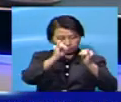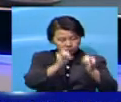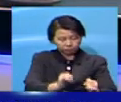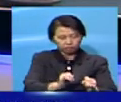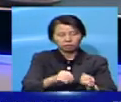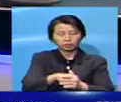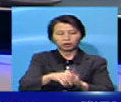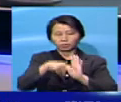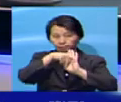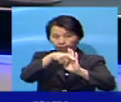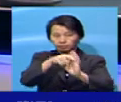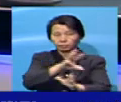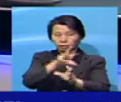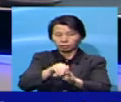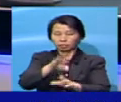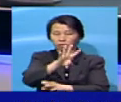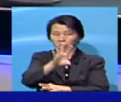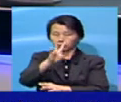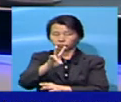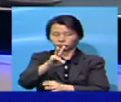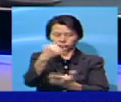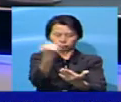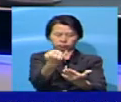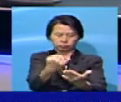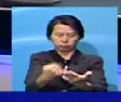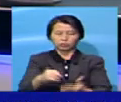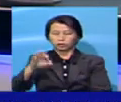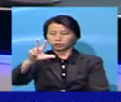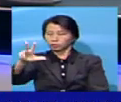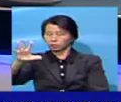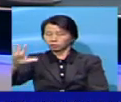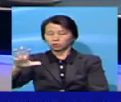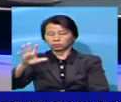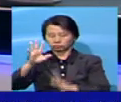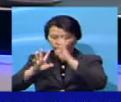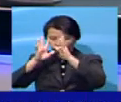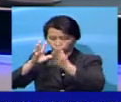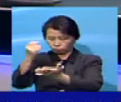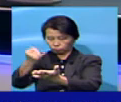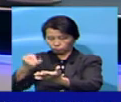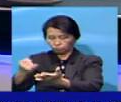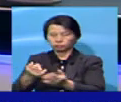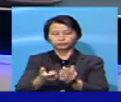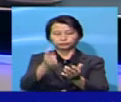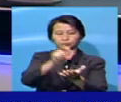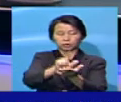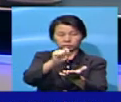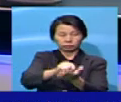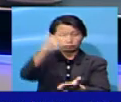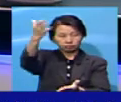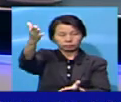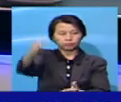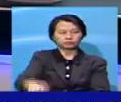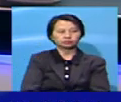Dan nampaknya pameran melibatkan 47 hasil seni dari 35 pengkarya tempatan. Laporan wartawan Zarul